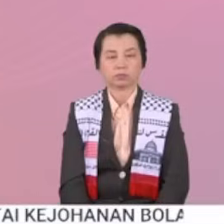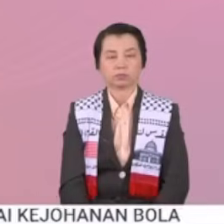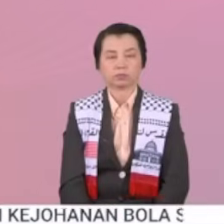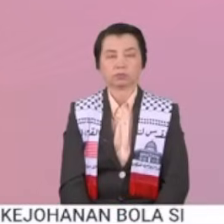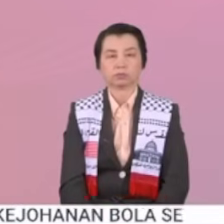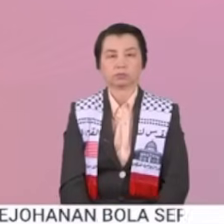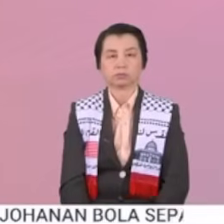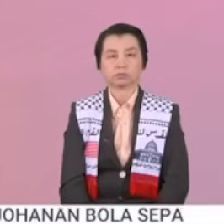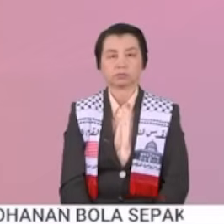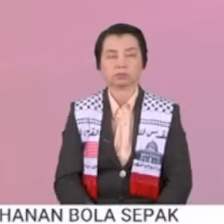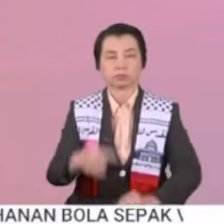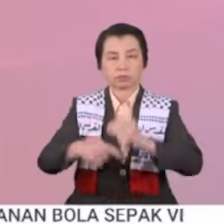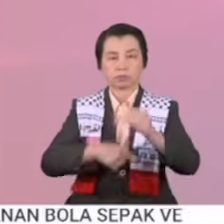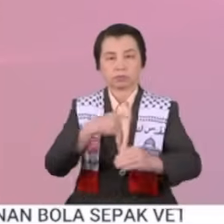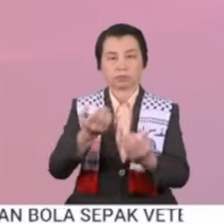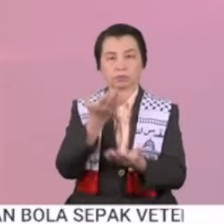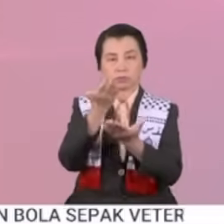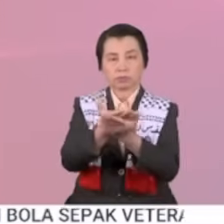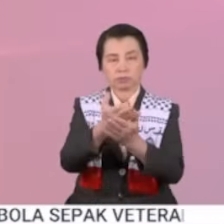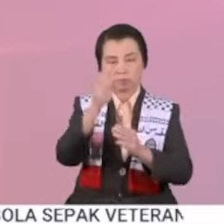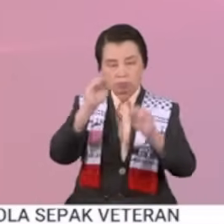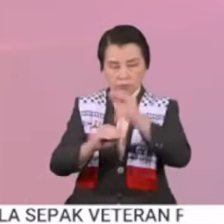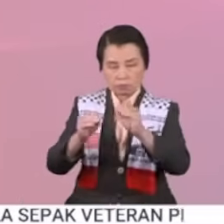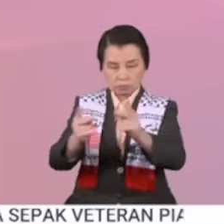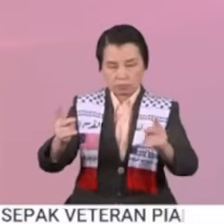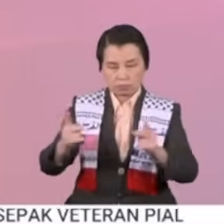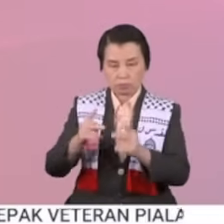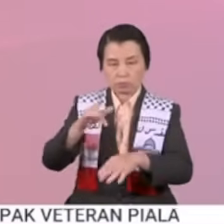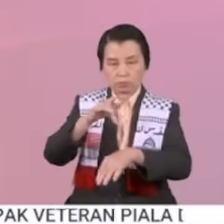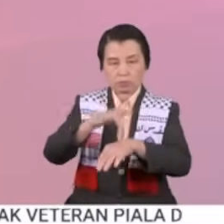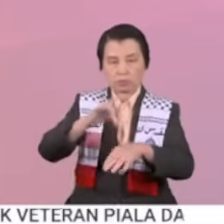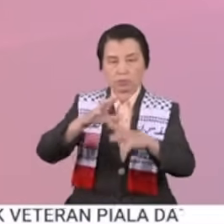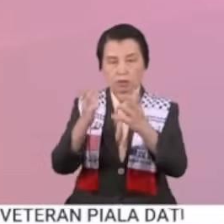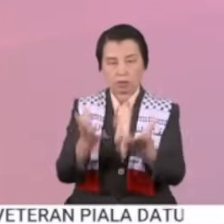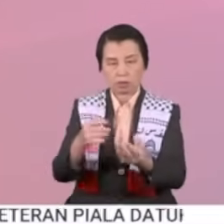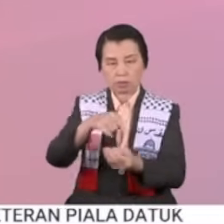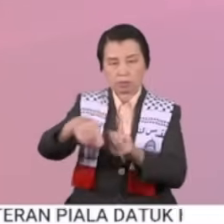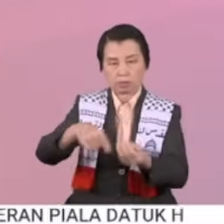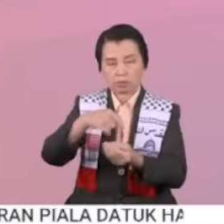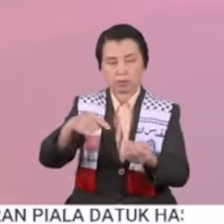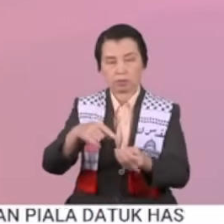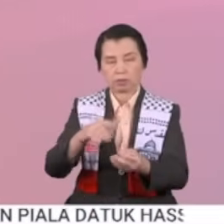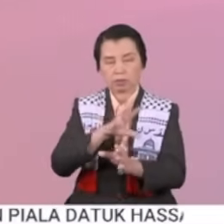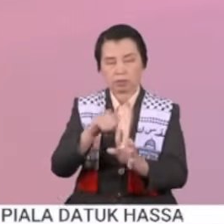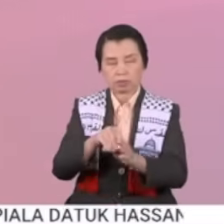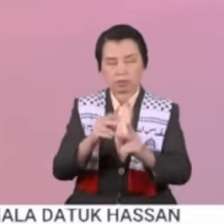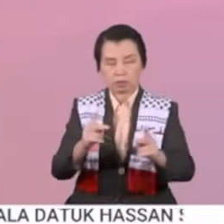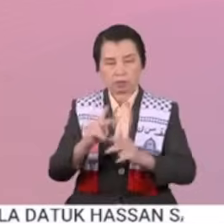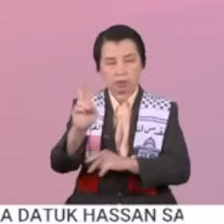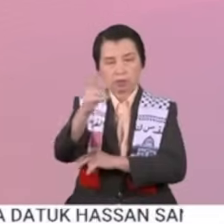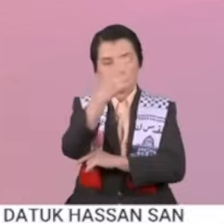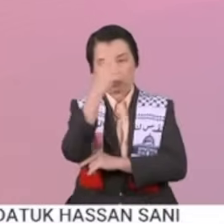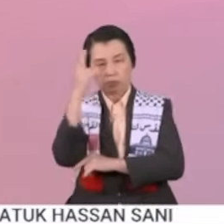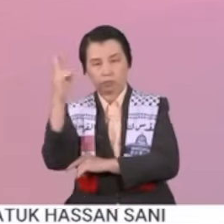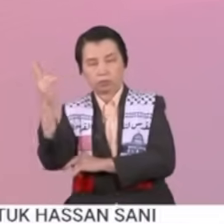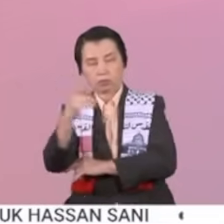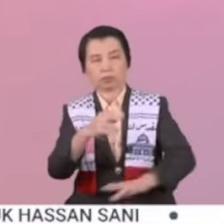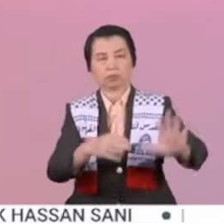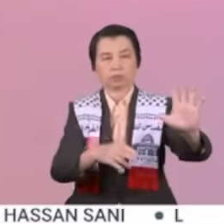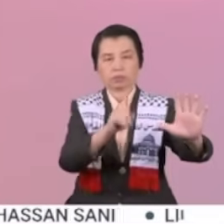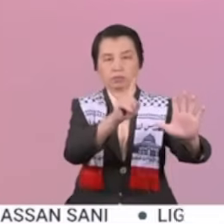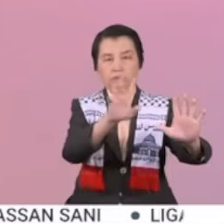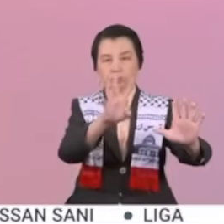ini berhubung cadangan pengubahsuaian kawasan sensitif alam sekitar ksas melibatkan kawasan hutan seluas